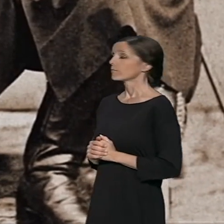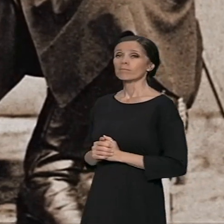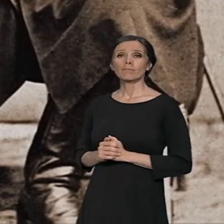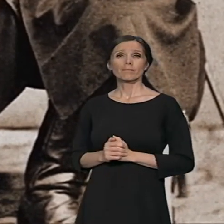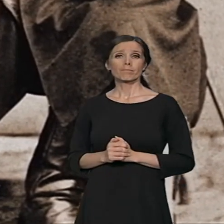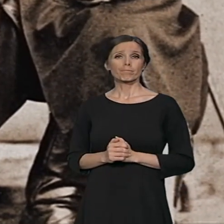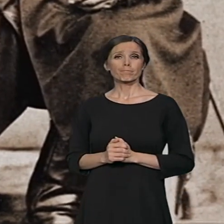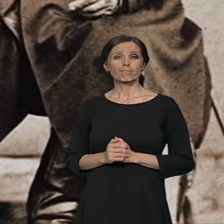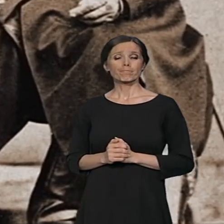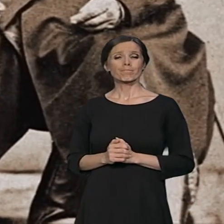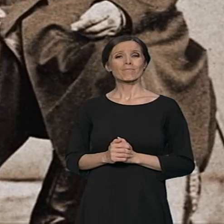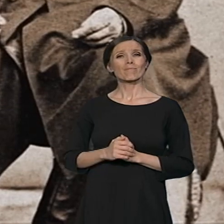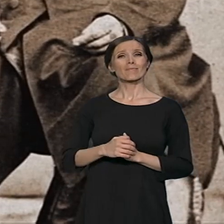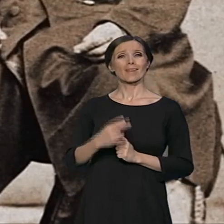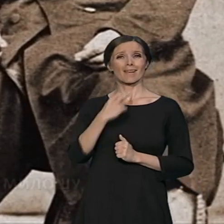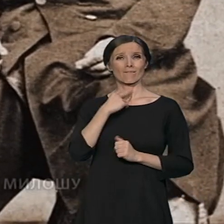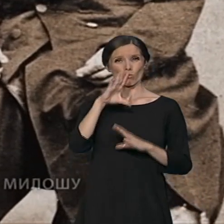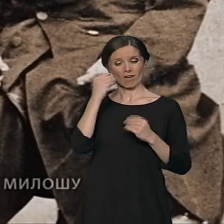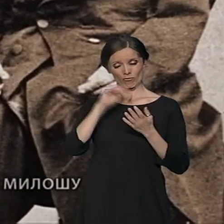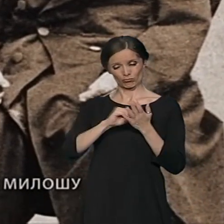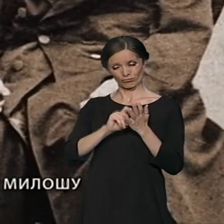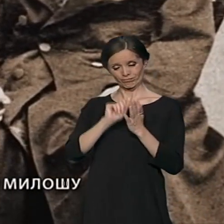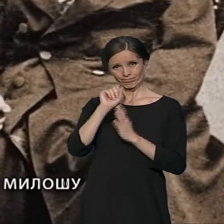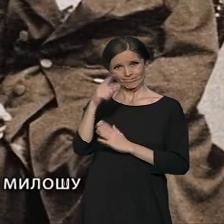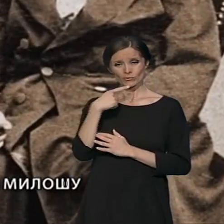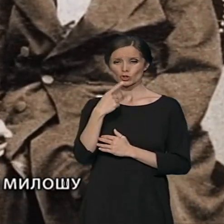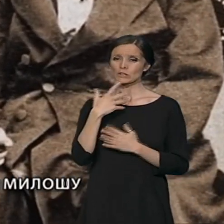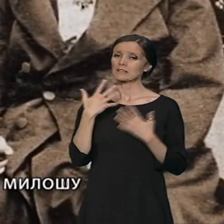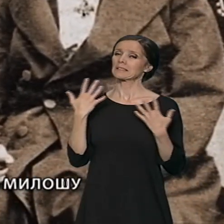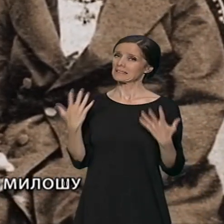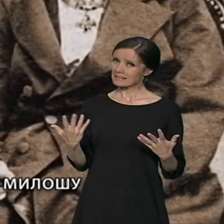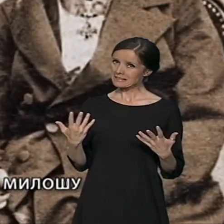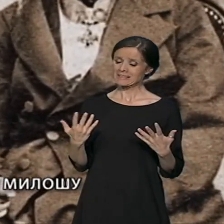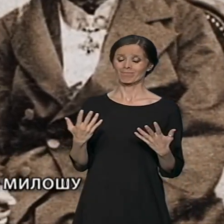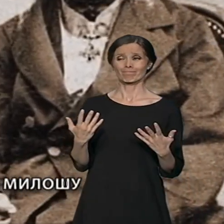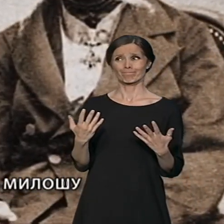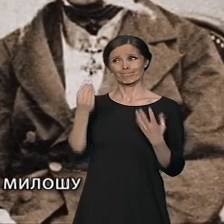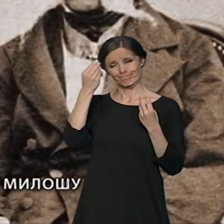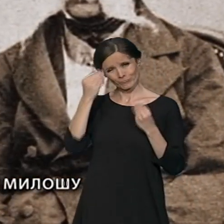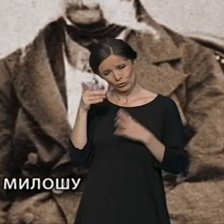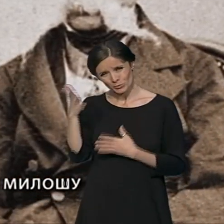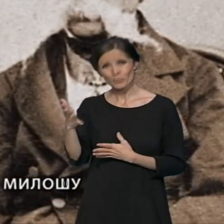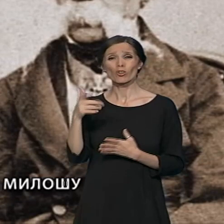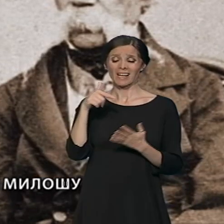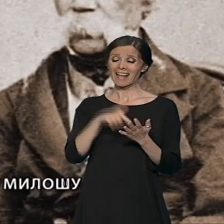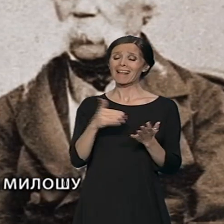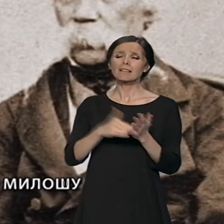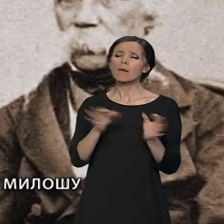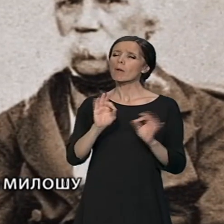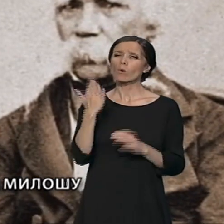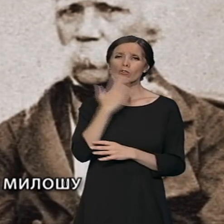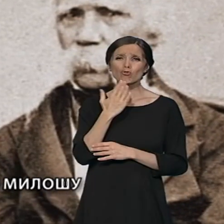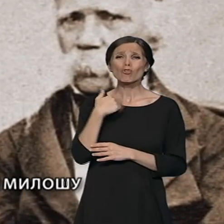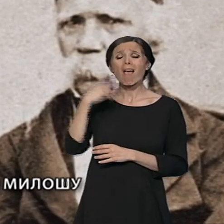Premilostivi gospodaru, valjalo bi urediti škole. Po mome mišljenju, Srbija danas nema ni u čemu